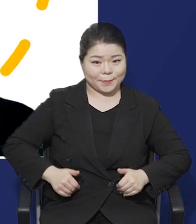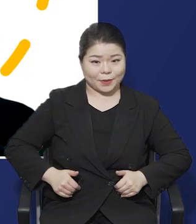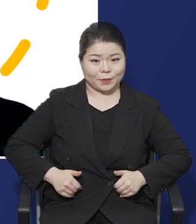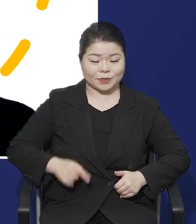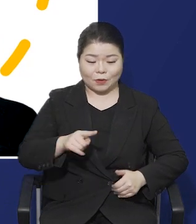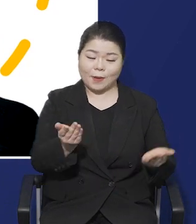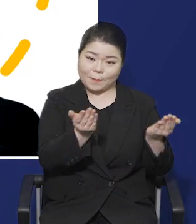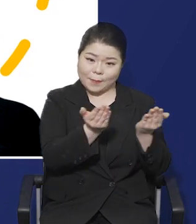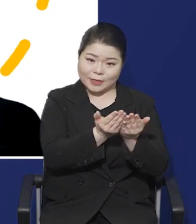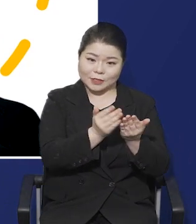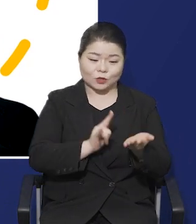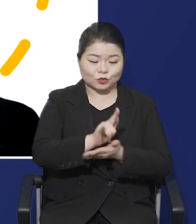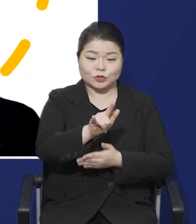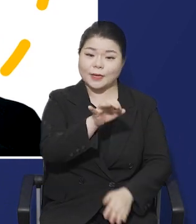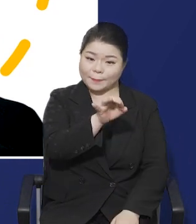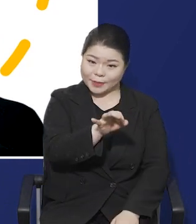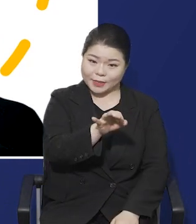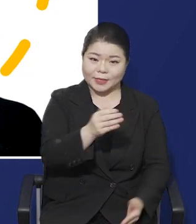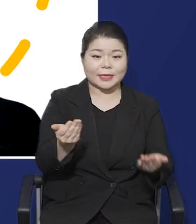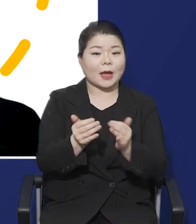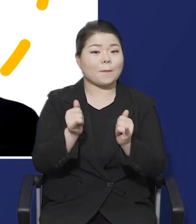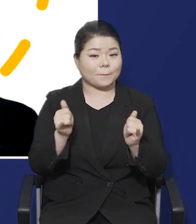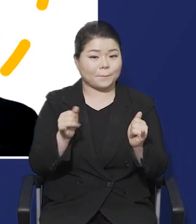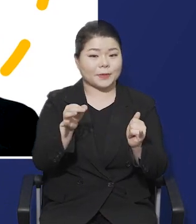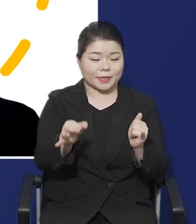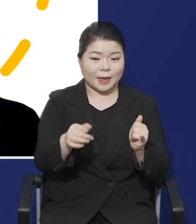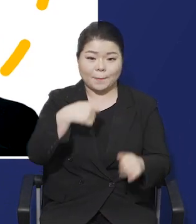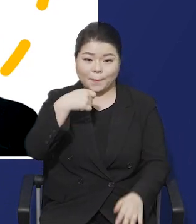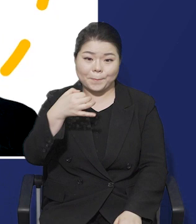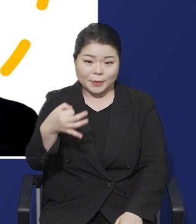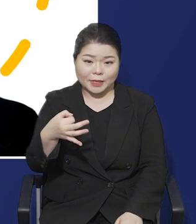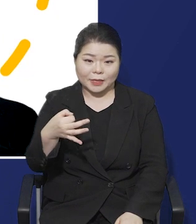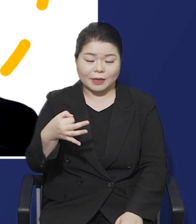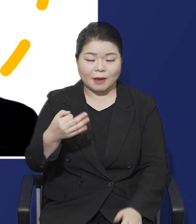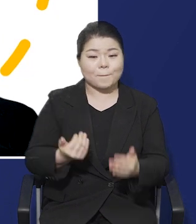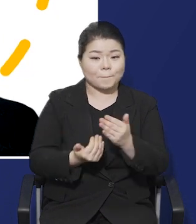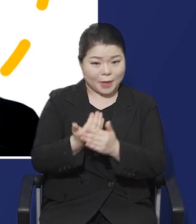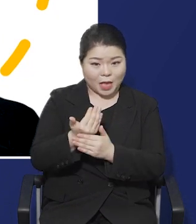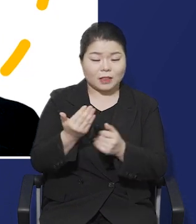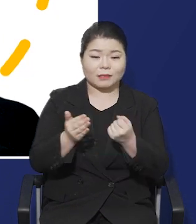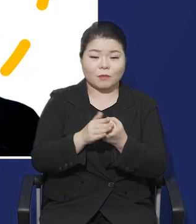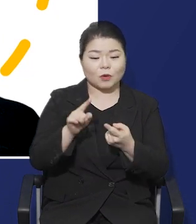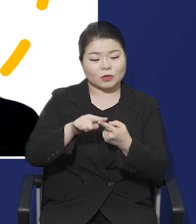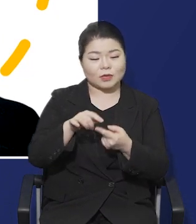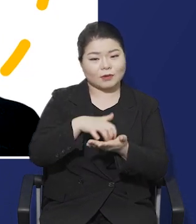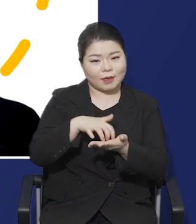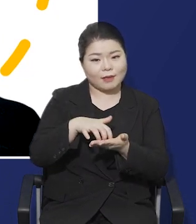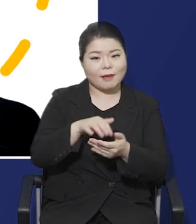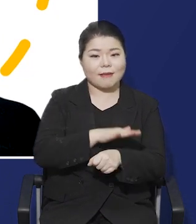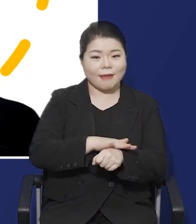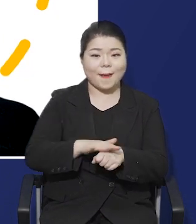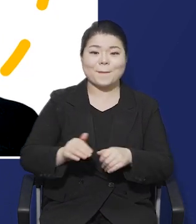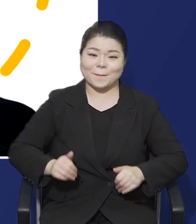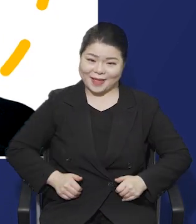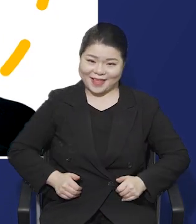거기에 따른 출장비라든지 인건비라든지 식비라든지 그런 비용들이 발생이 되기 때문에 어,